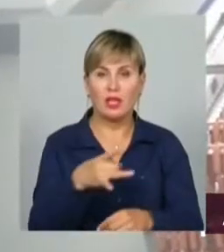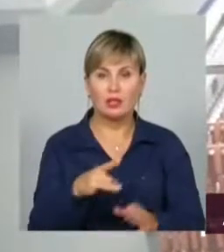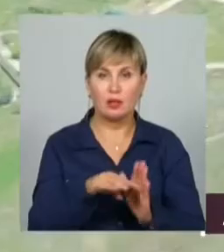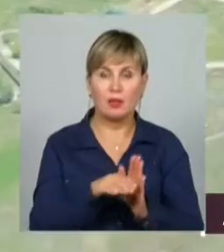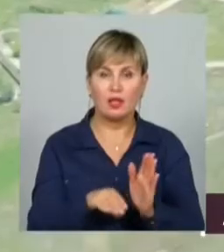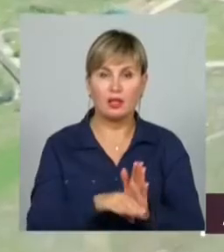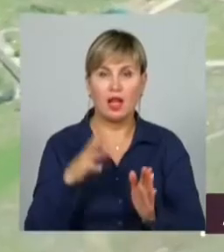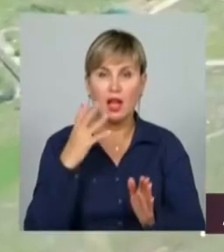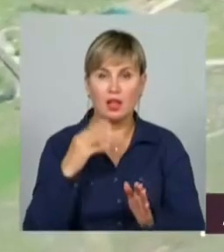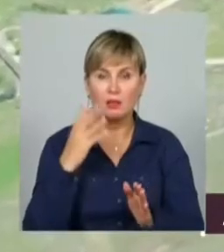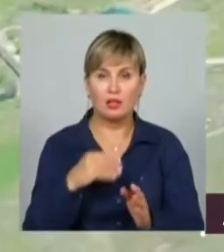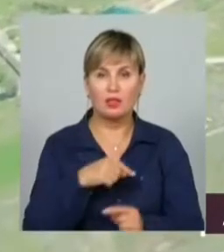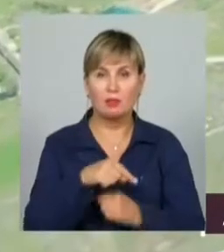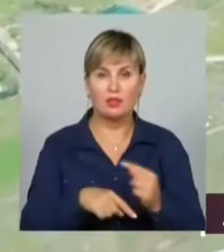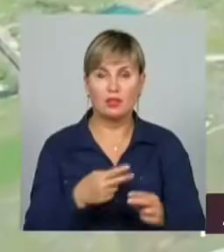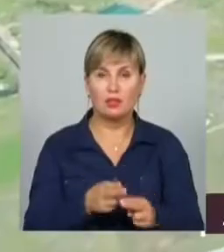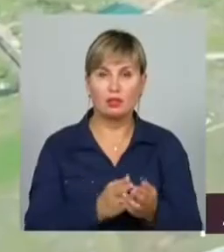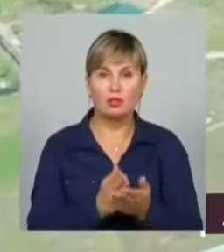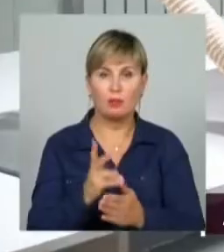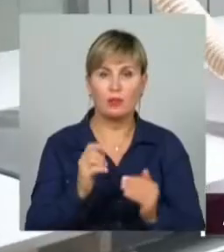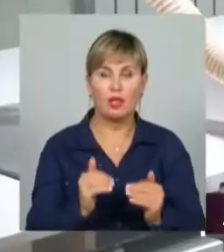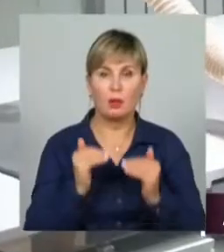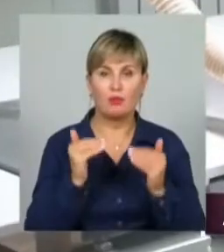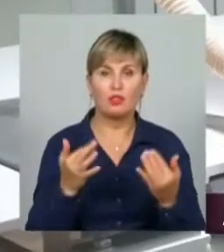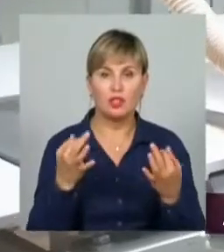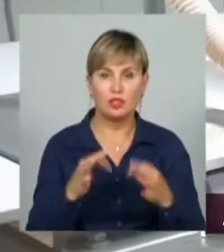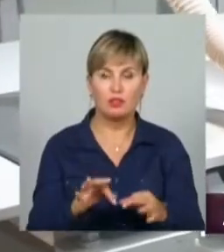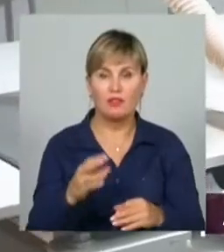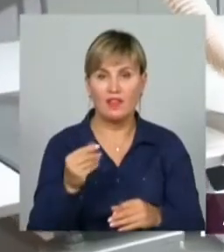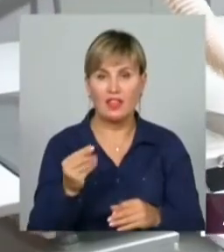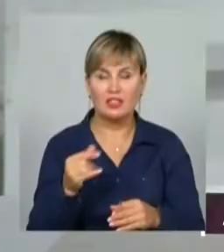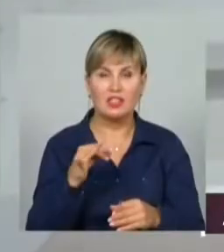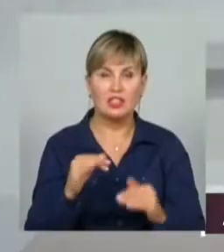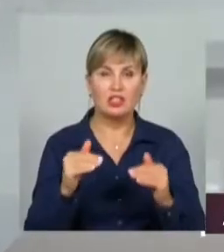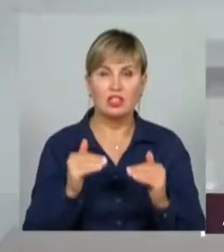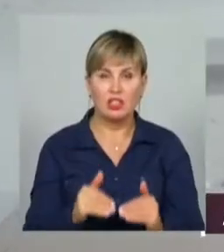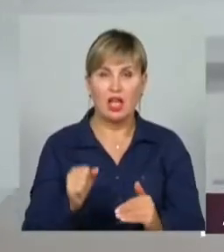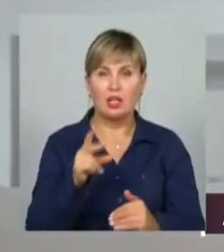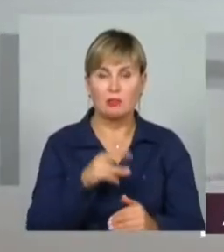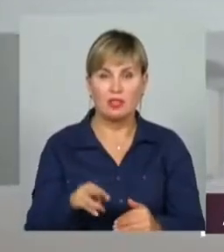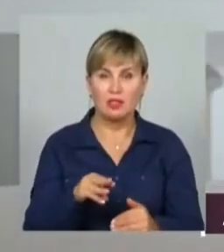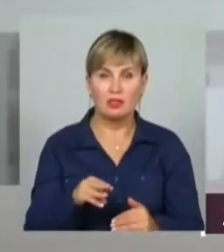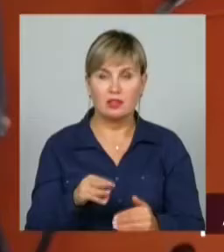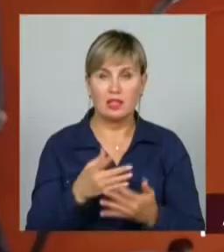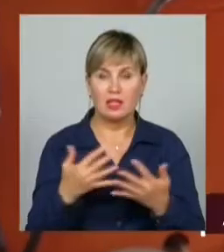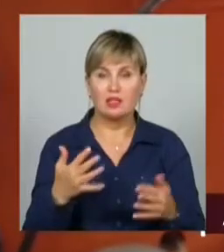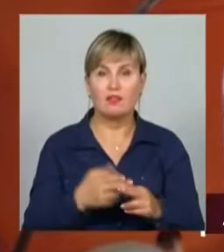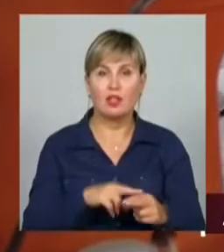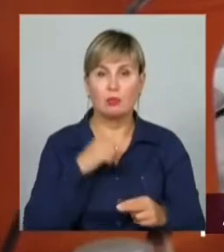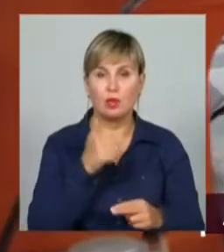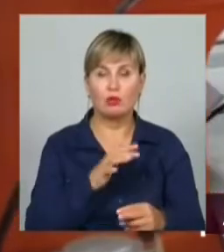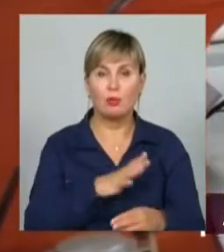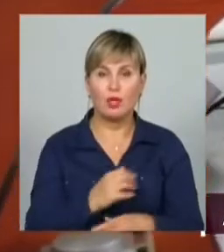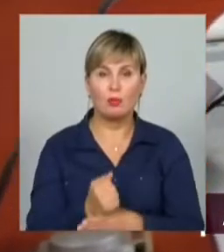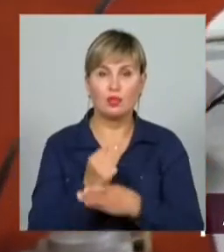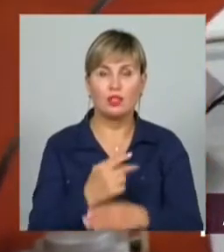программа «Алматы бизнес», которая направлена на повышение доступности финансирования и снижение административных барьеров. В этом году было